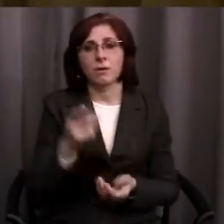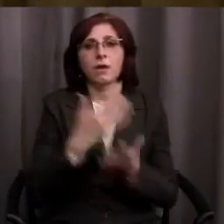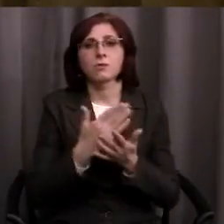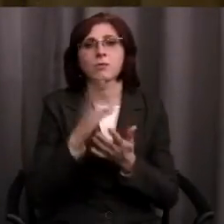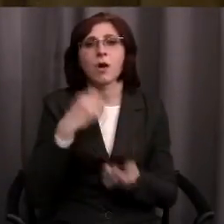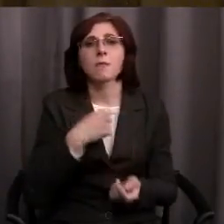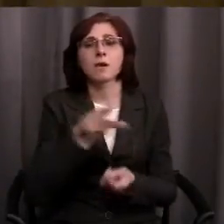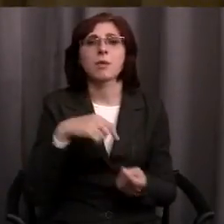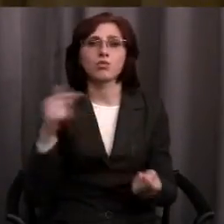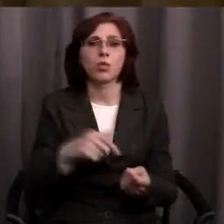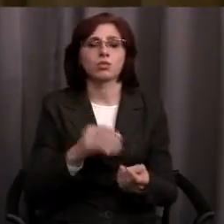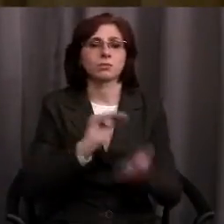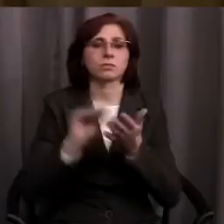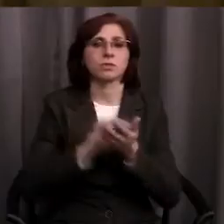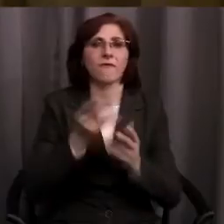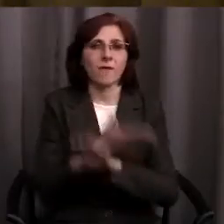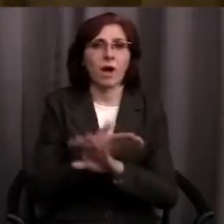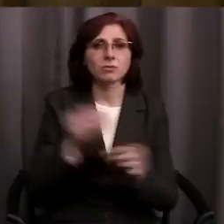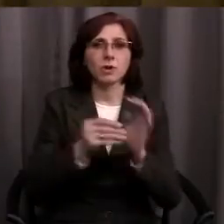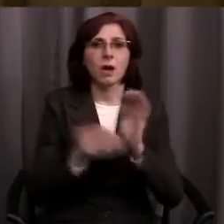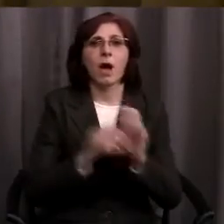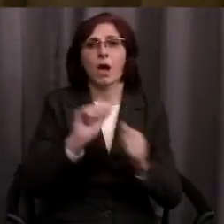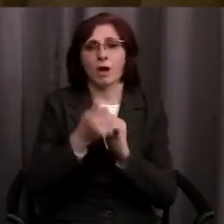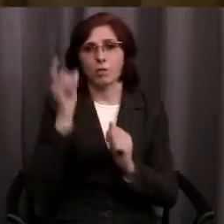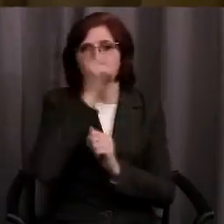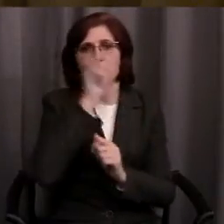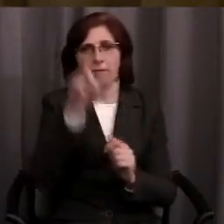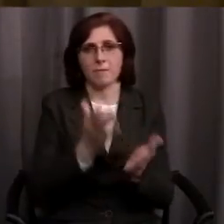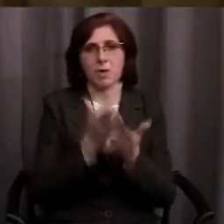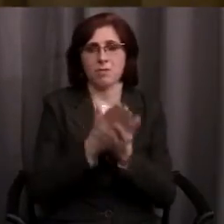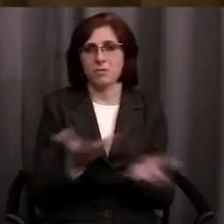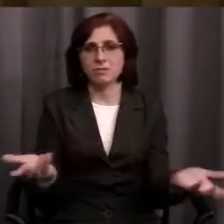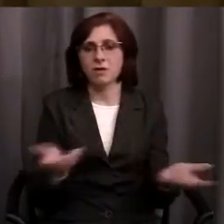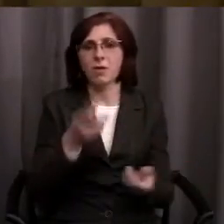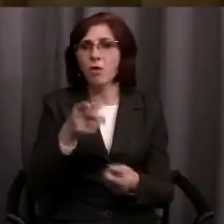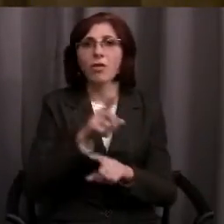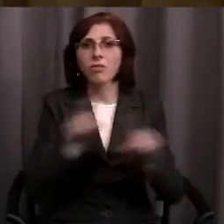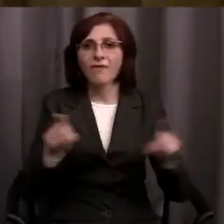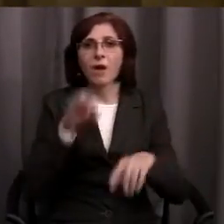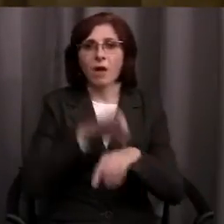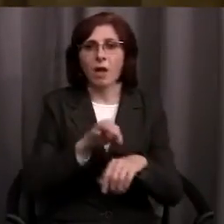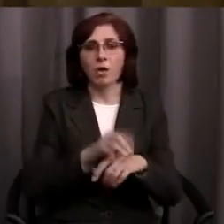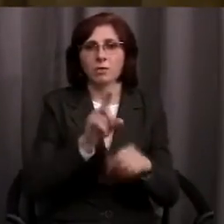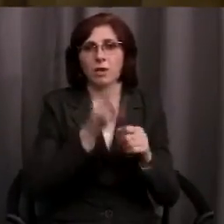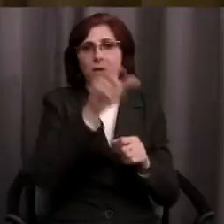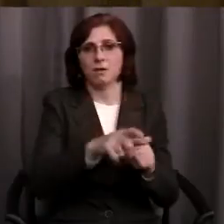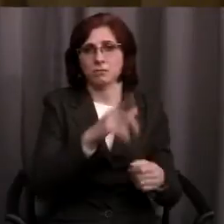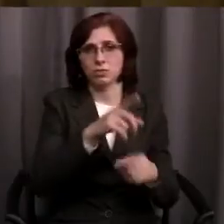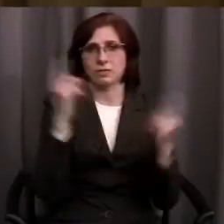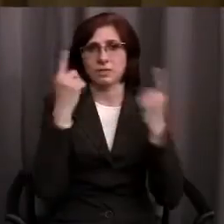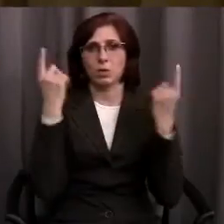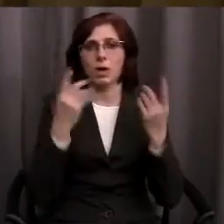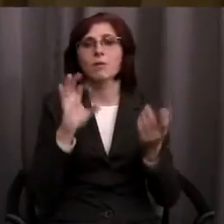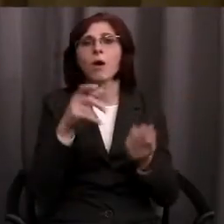mamy stawiać fałszywe rozpoznania, żeby komuś można było pomóc. To nie, nie wolno lekarzy stawiać w takiej sytuacji,